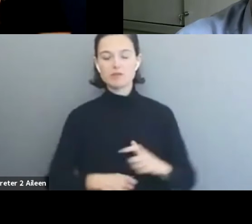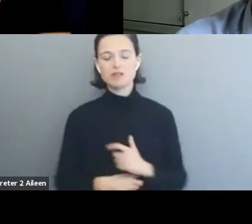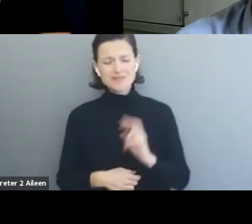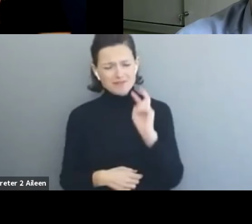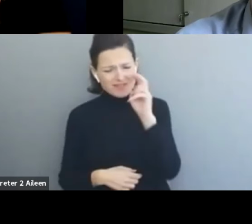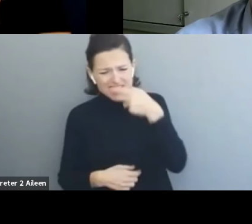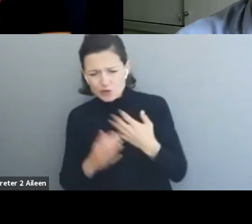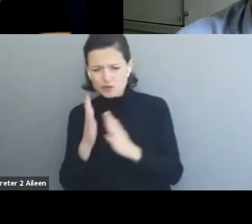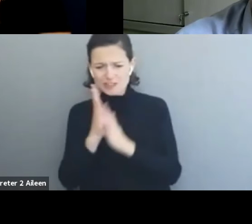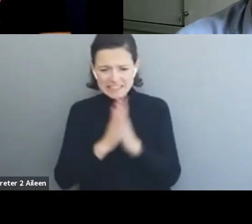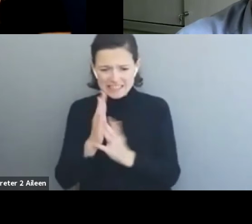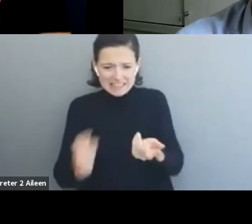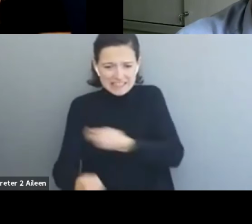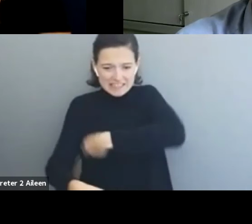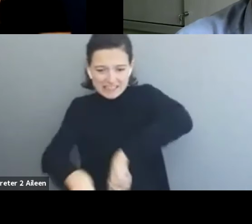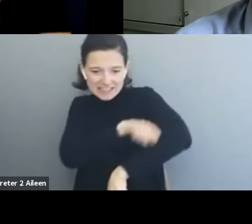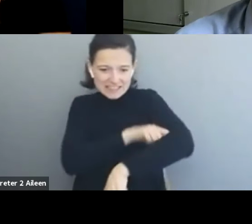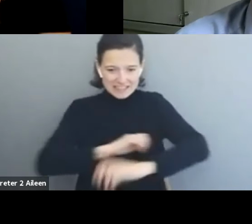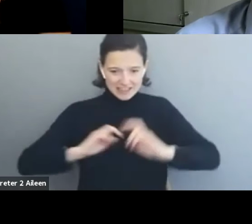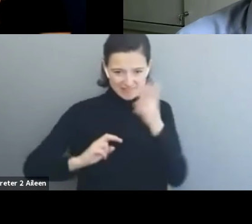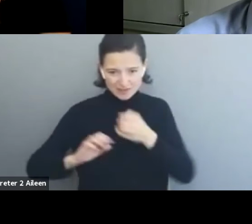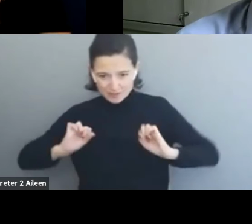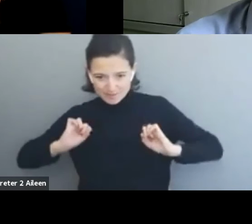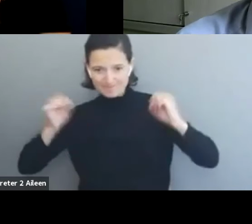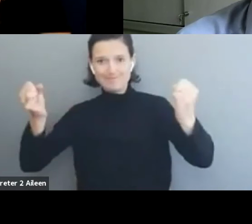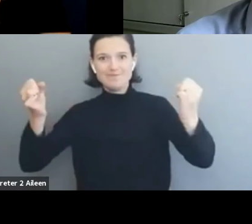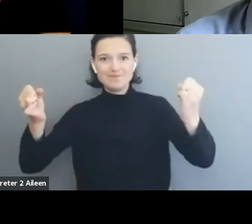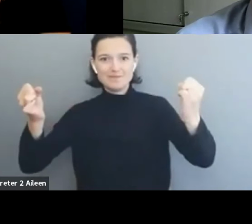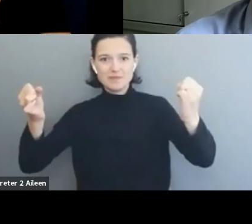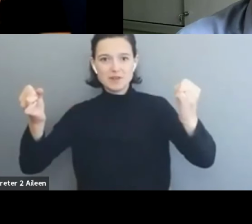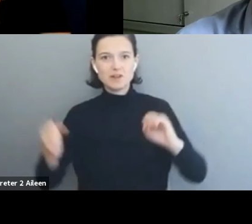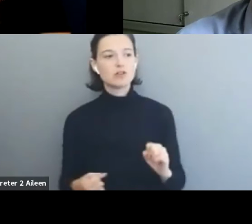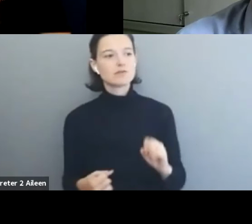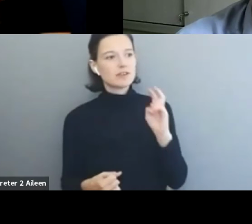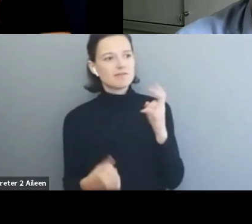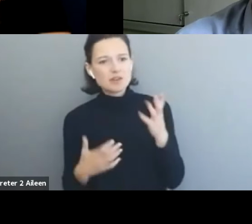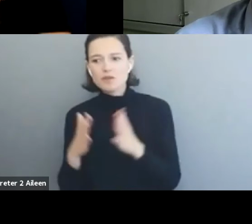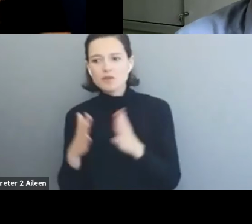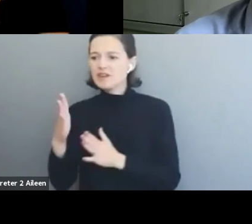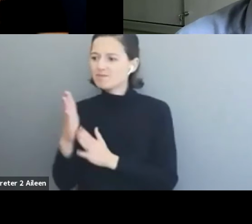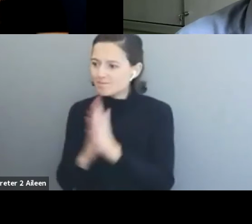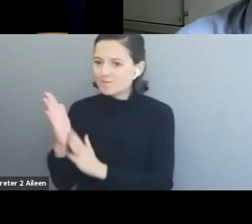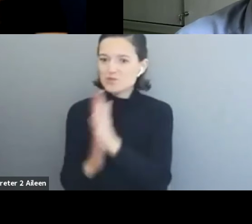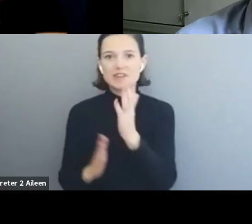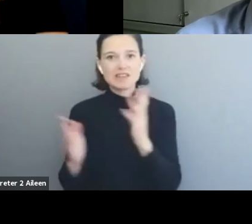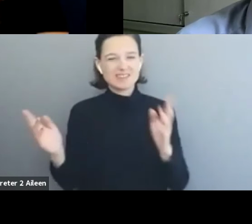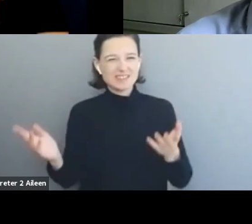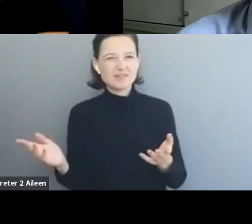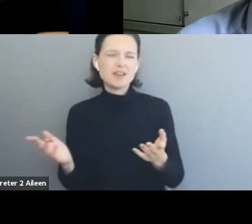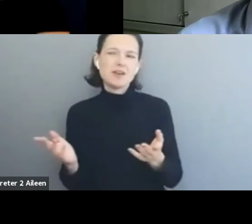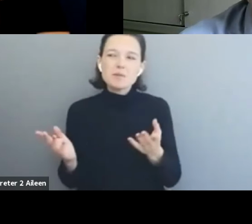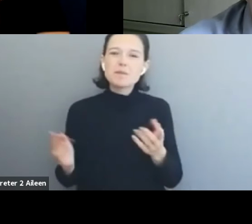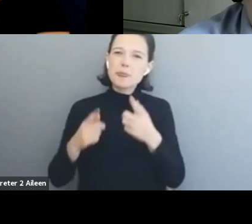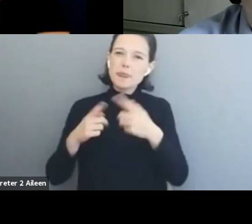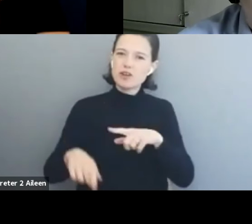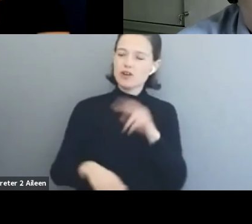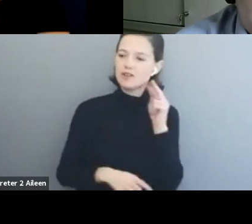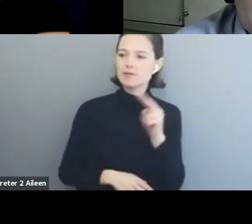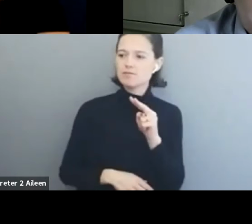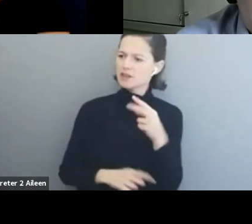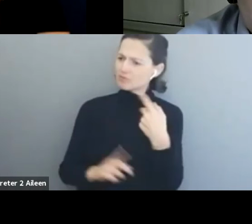auch an Bord zu bringen und Leute an Bord zu bringen und zu motivieren, ja, dass man denen auch einmal ein